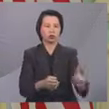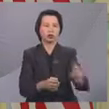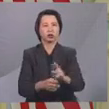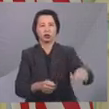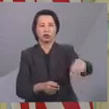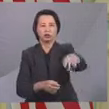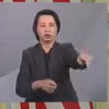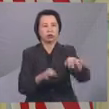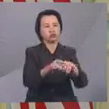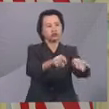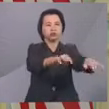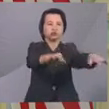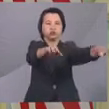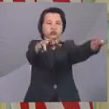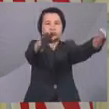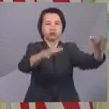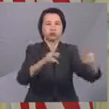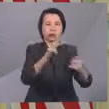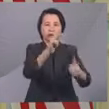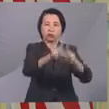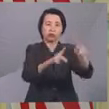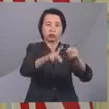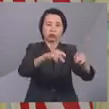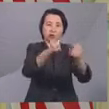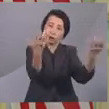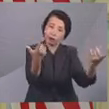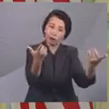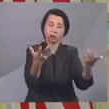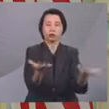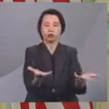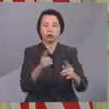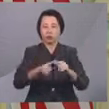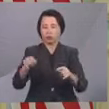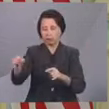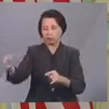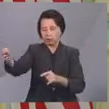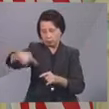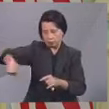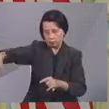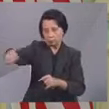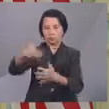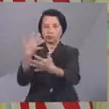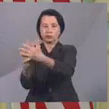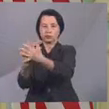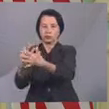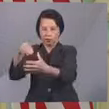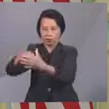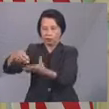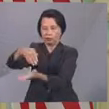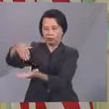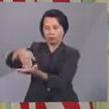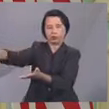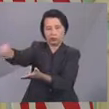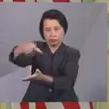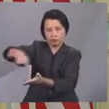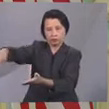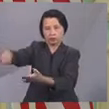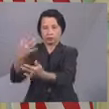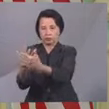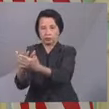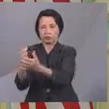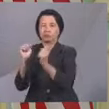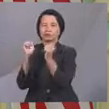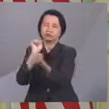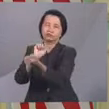akan menularkan penyakit mereka kepada orang-orang lain. Tapi ini mereka hanya berada di dalam pusat depo, tahanan